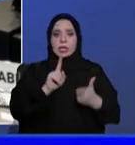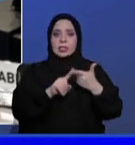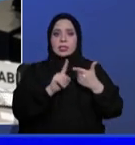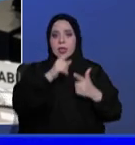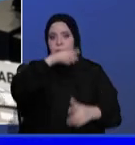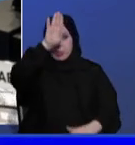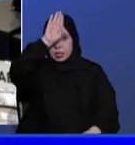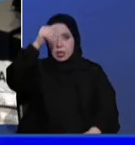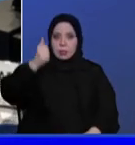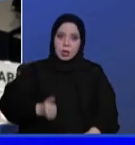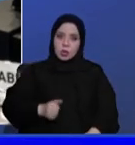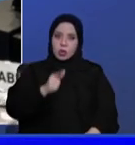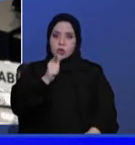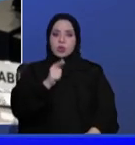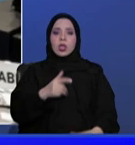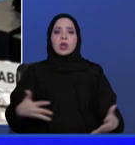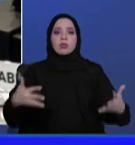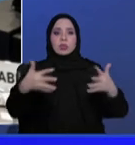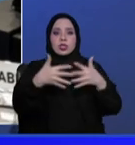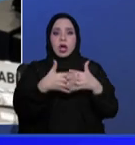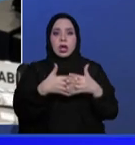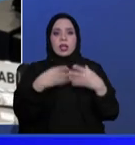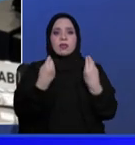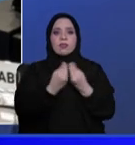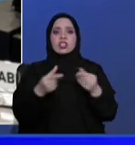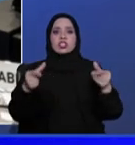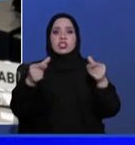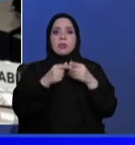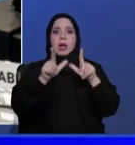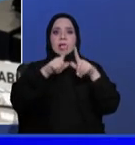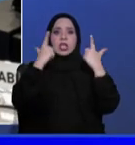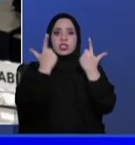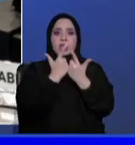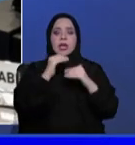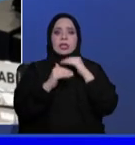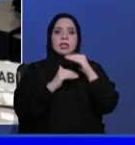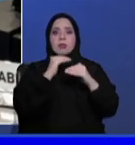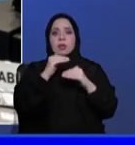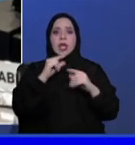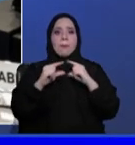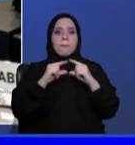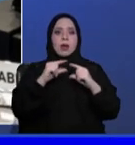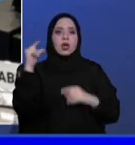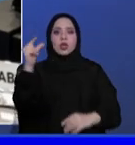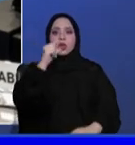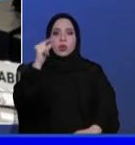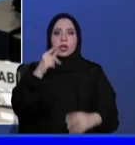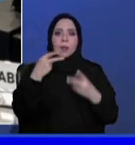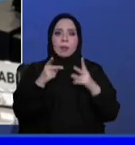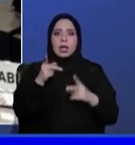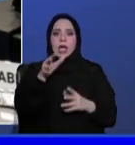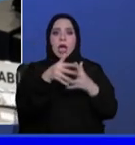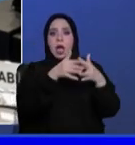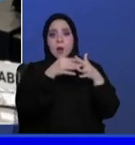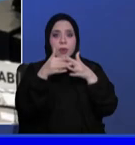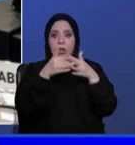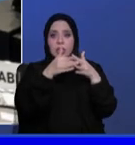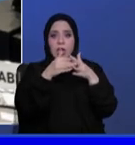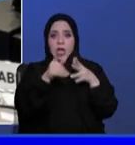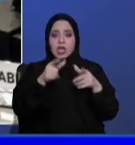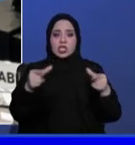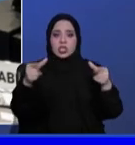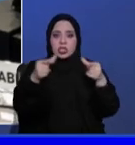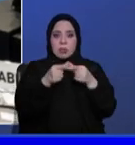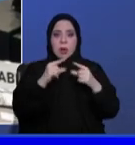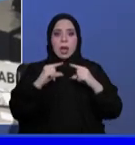وذلك في اطار مشاركه معاليه في اجتماع لجنه التنميه بالبنك الدولي المنعقده في واشنطن خلال اجتماعات